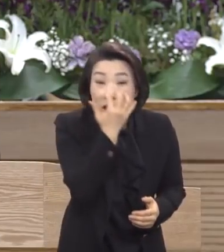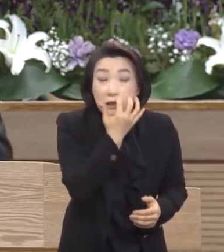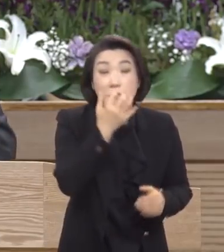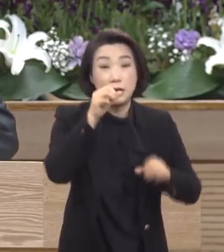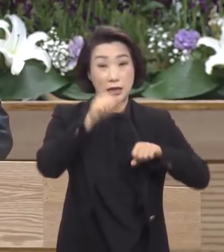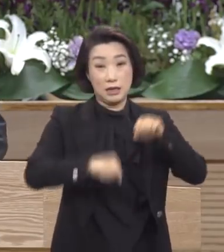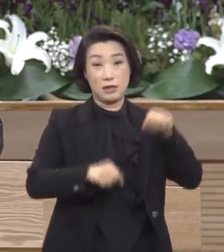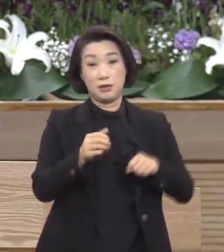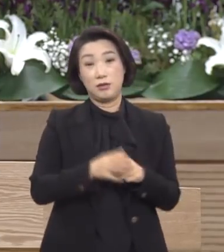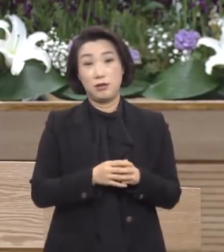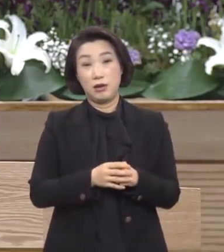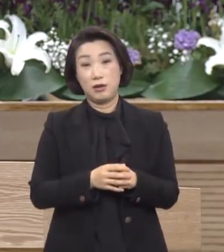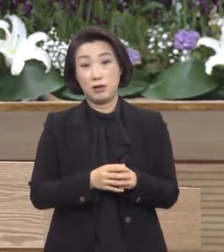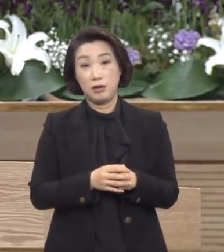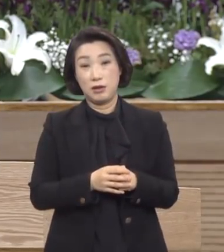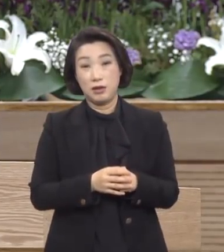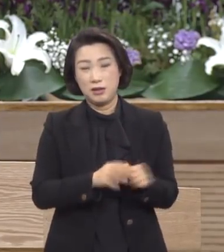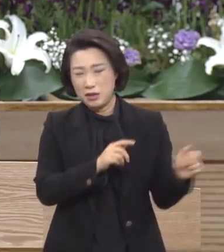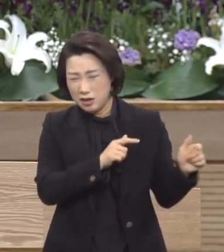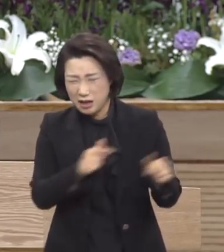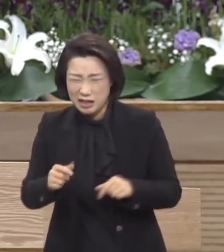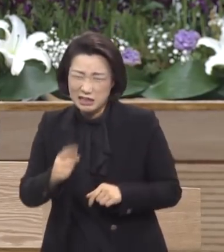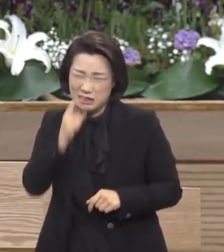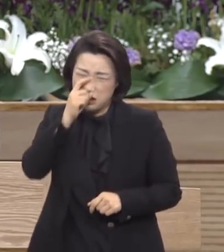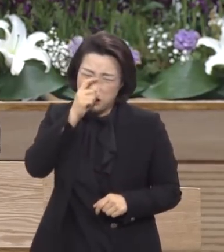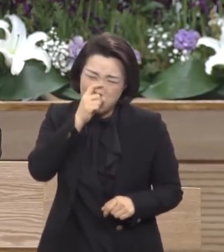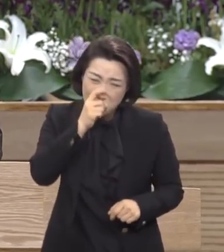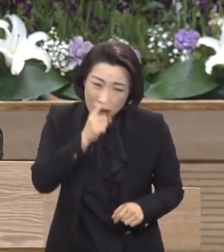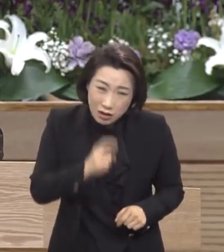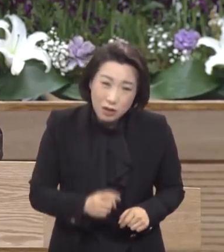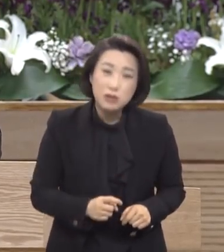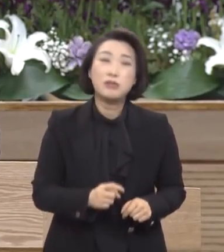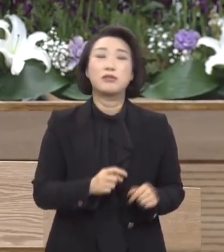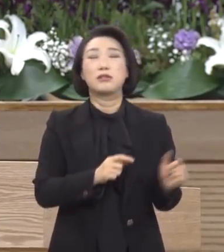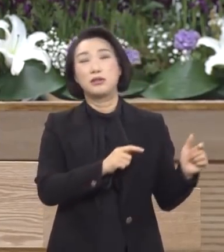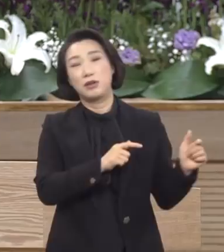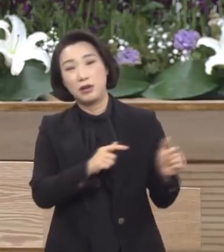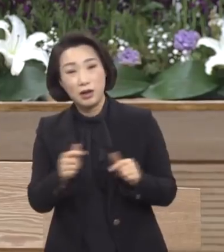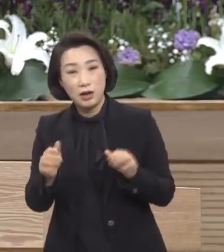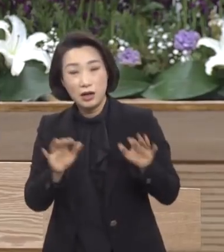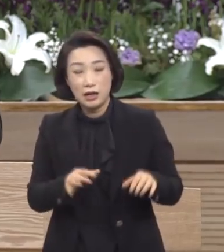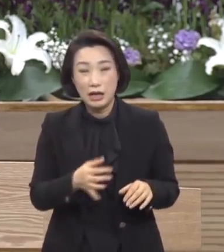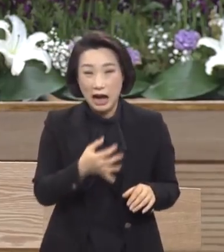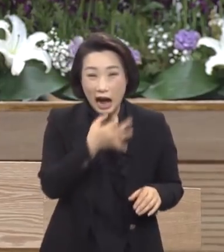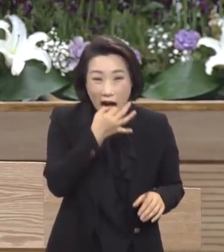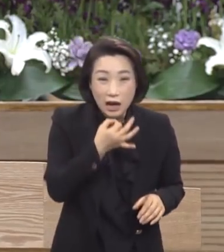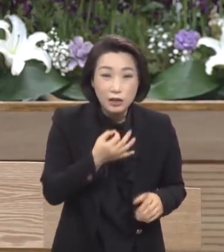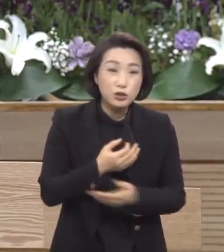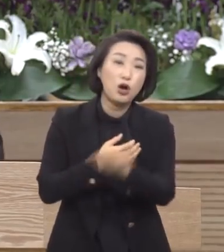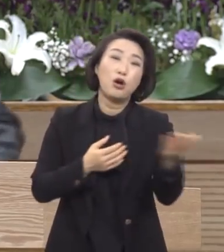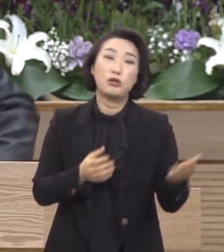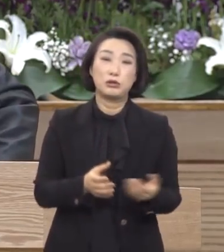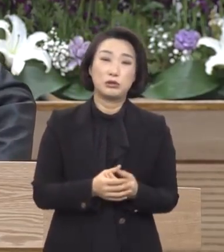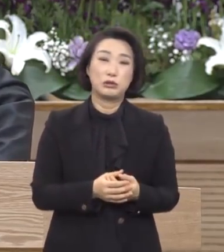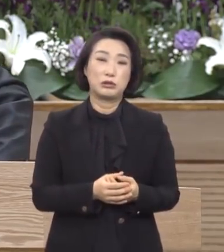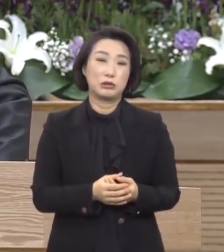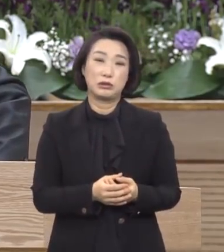음행과 온갖 더러운 것과 탐욕은 너희 중에서